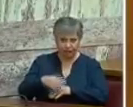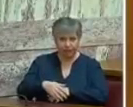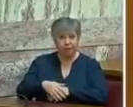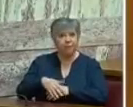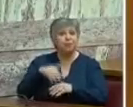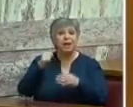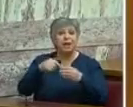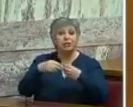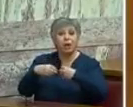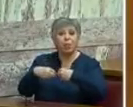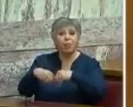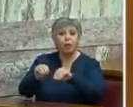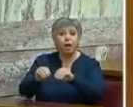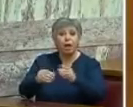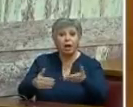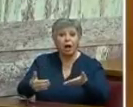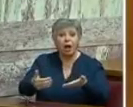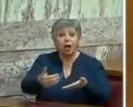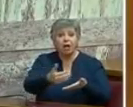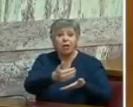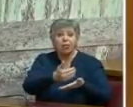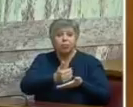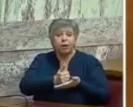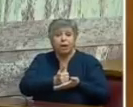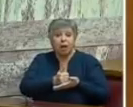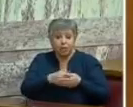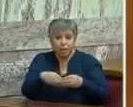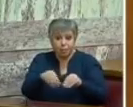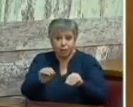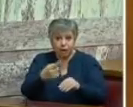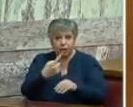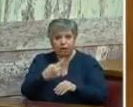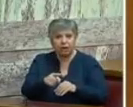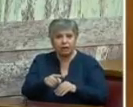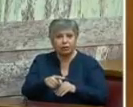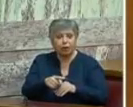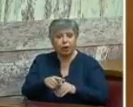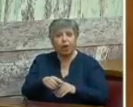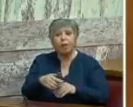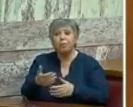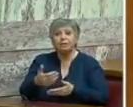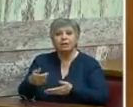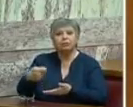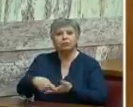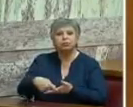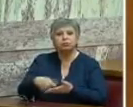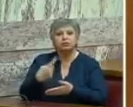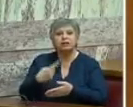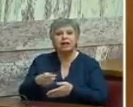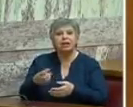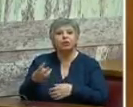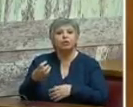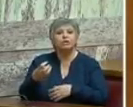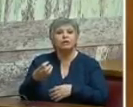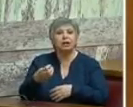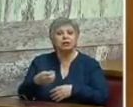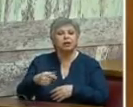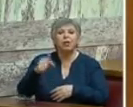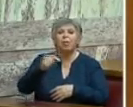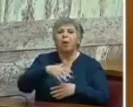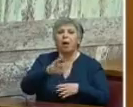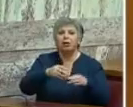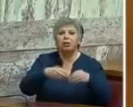σε ρευστό 130 εκατομμύρια ευρώ το 13 και οι άλλοι πουλάγανε 70, εισπράτανε 50, πουλάγανε